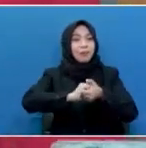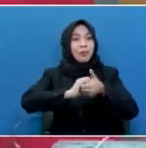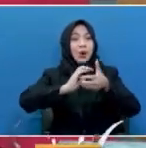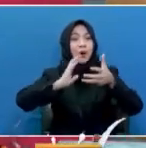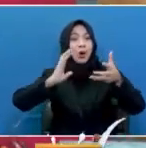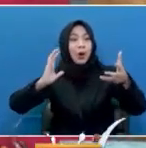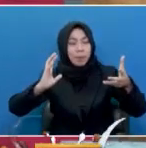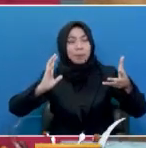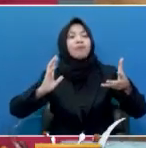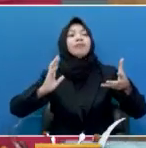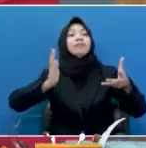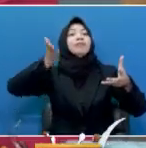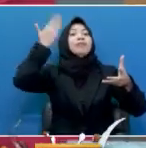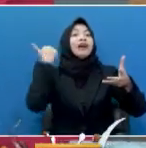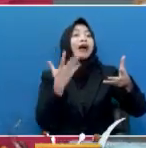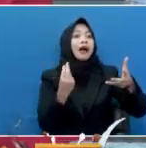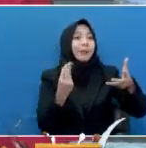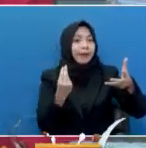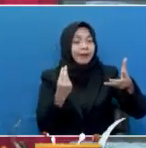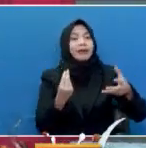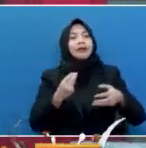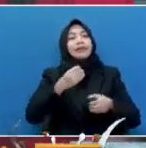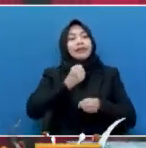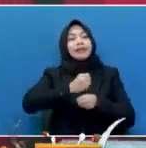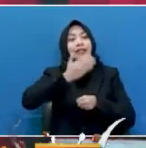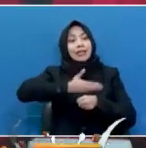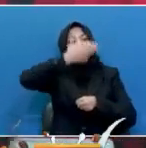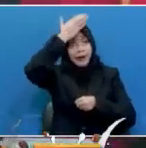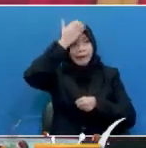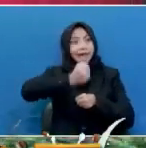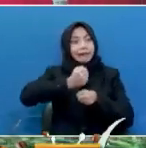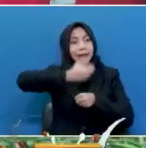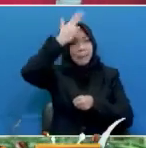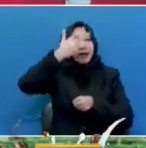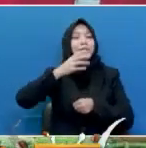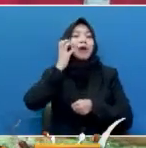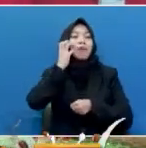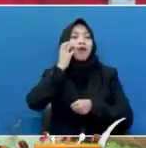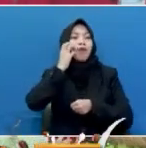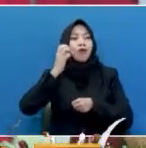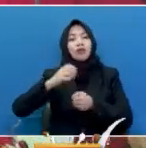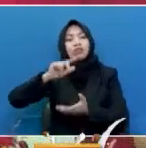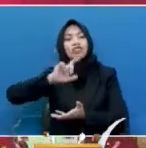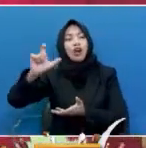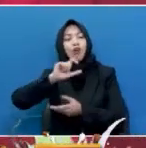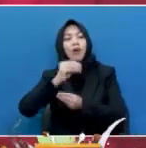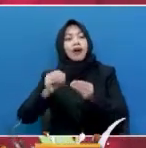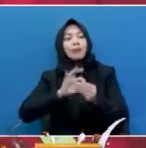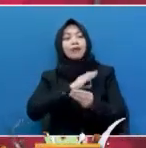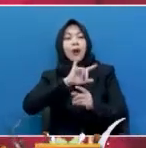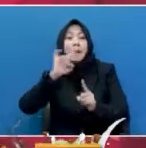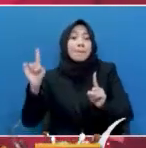ketika Mas gibrandakaaboming menjadi bagian dari proses kandidasi sebagai cawapres dari Pak prabuo Subianto dalam artian